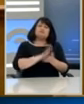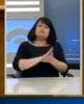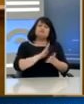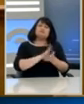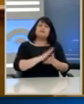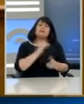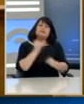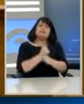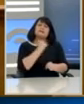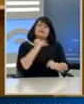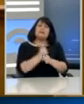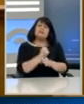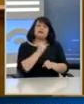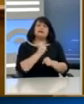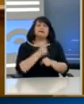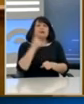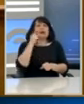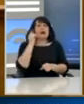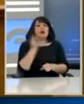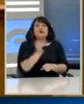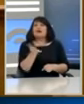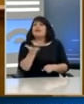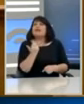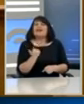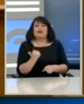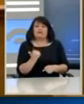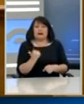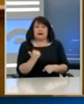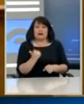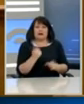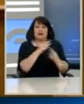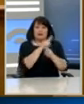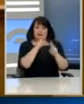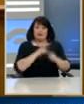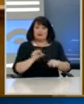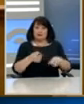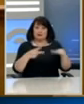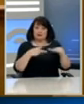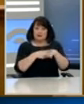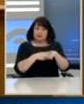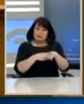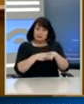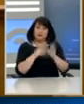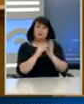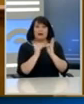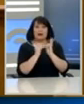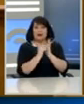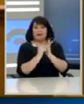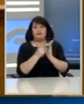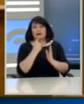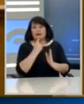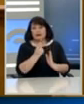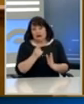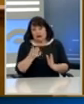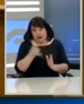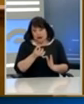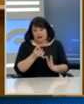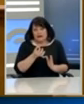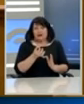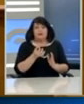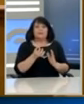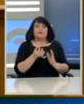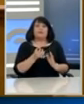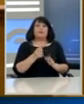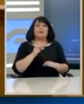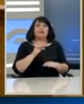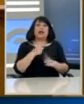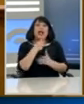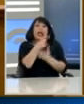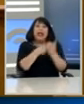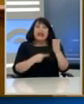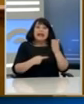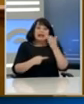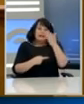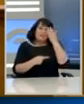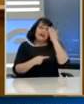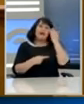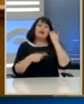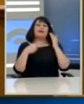οικονομικό ανορθολογισμό. Όταν το Διεθνές Νομισματικό Ταμείο προέβλεπε πρωτογενές έλλειμμα για